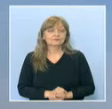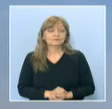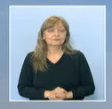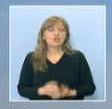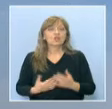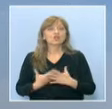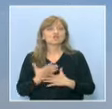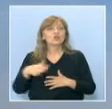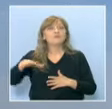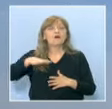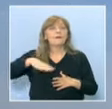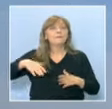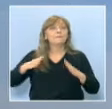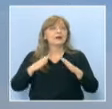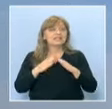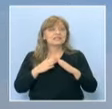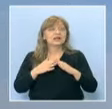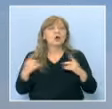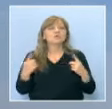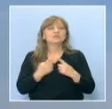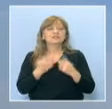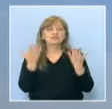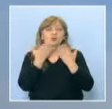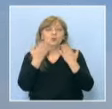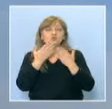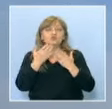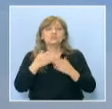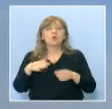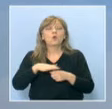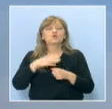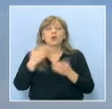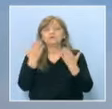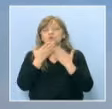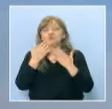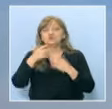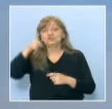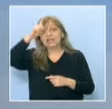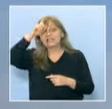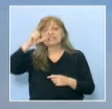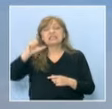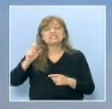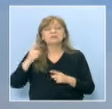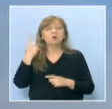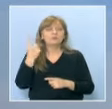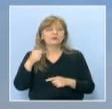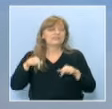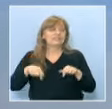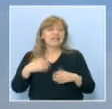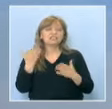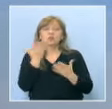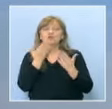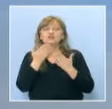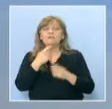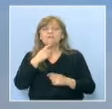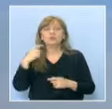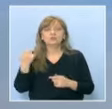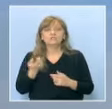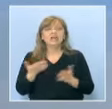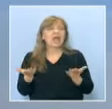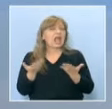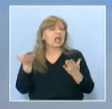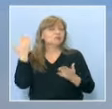С обновена база посрещнаха учениците в основно училище Цар Симеон I тази учебна година, както вече ви показахме в предаването